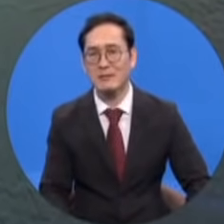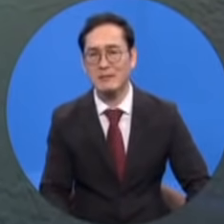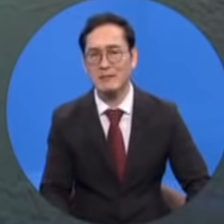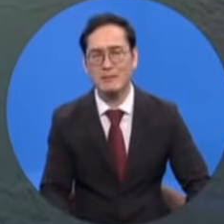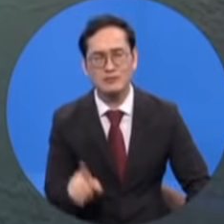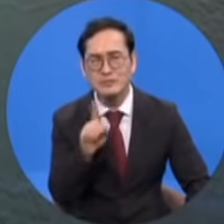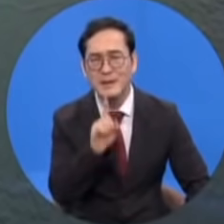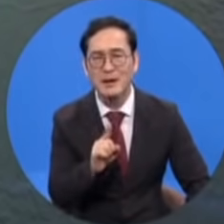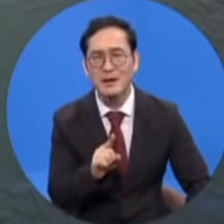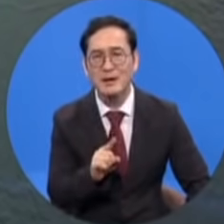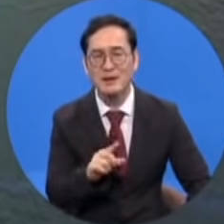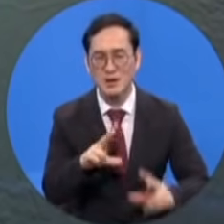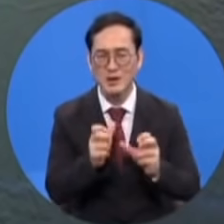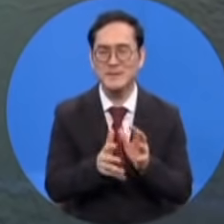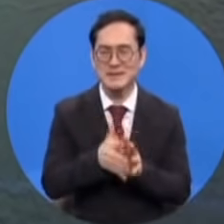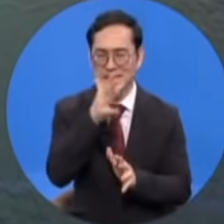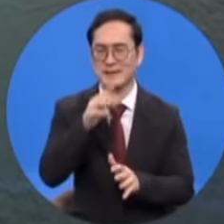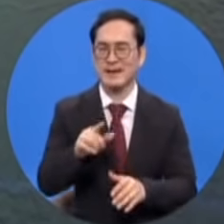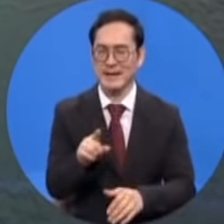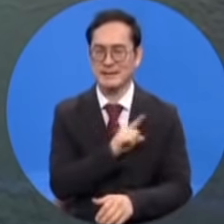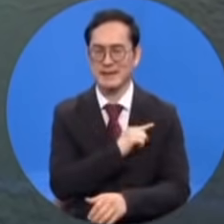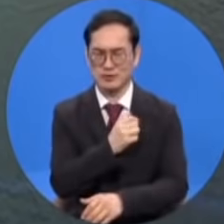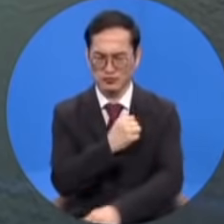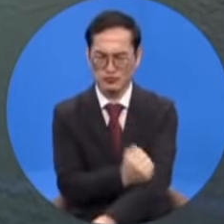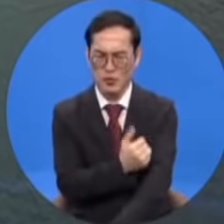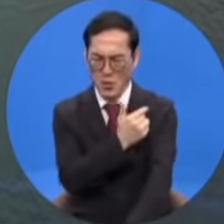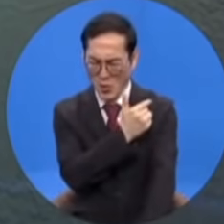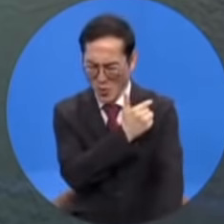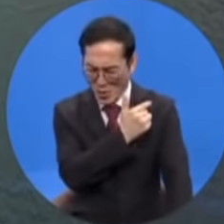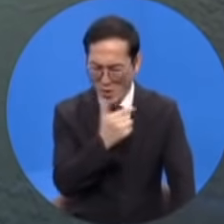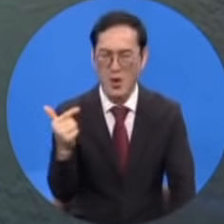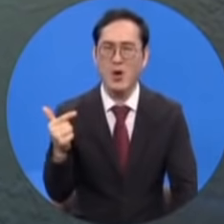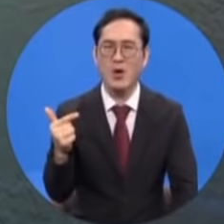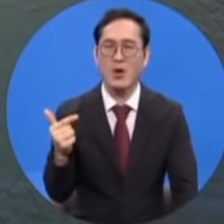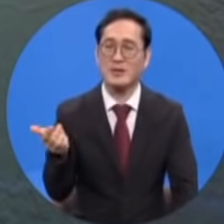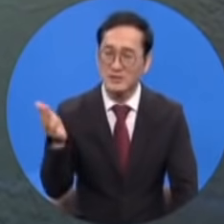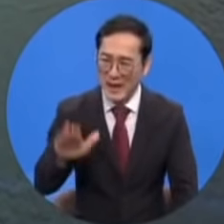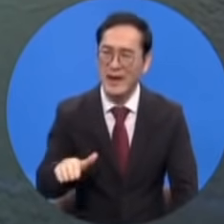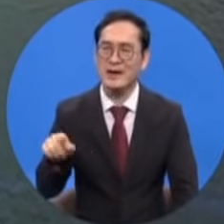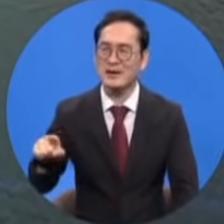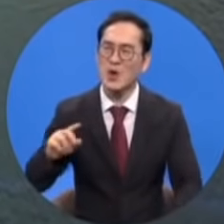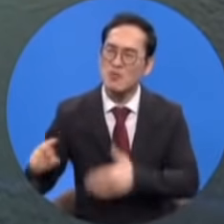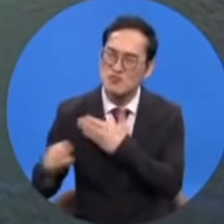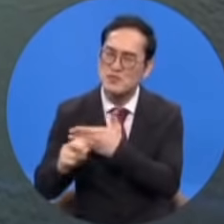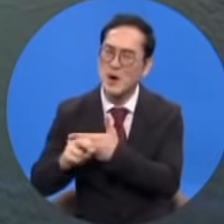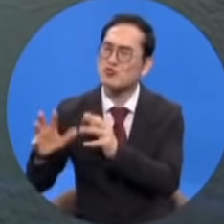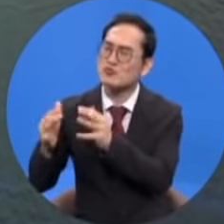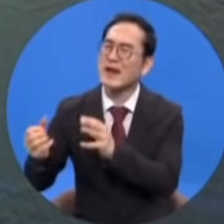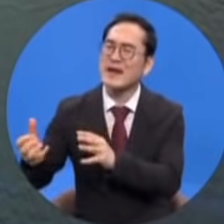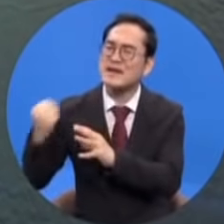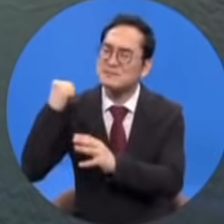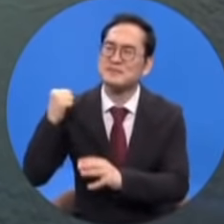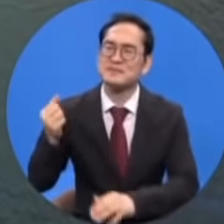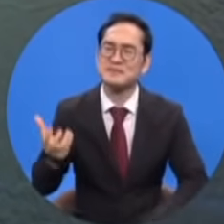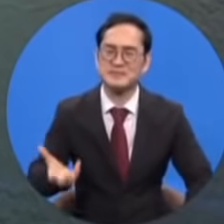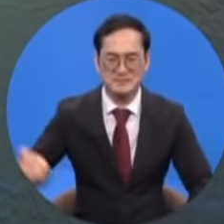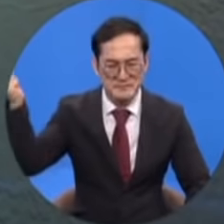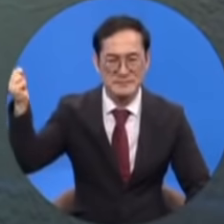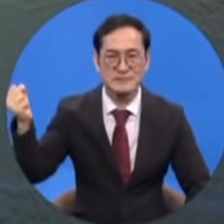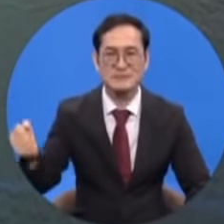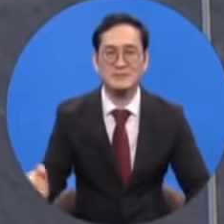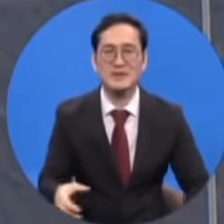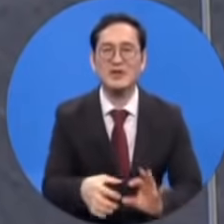성남시 단군 이래 최대 업적은 국민의 인 게이트 다 같은 거거든요 앞뒤가 쪼그만 많습니다 아 그 말을 그렇게